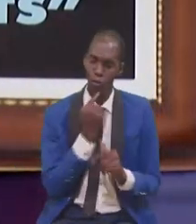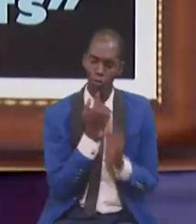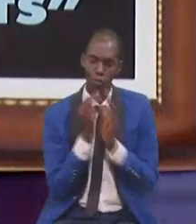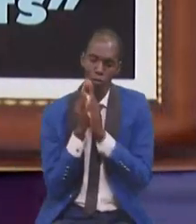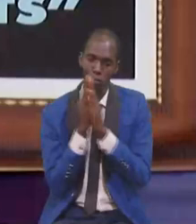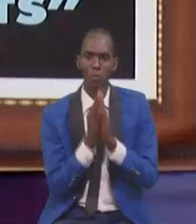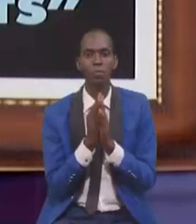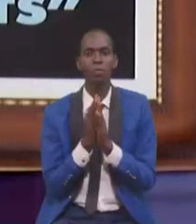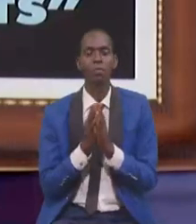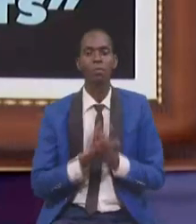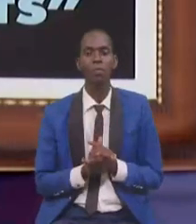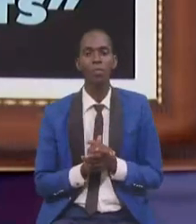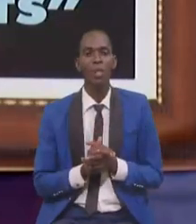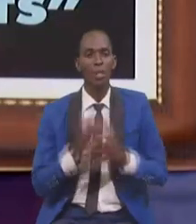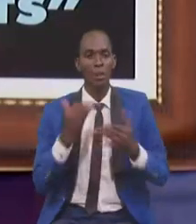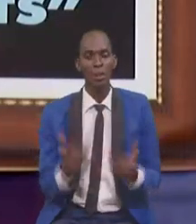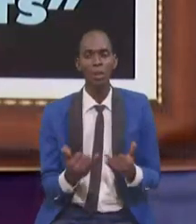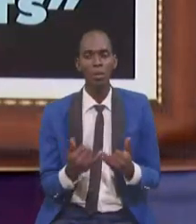avec une grande ferveur.